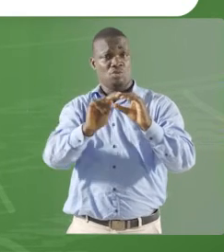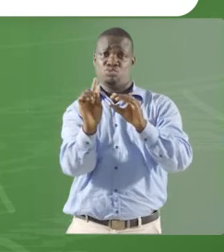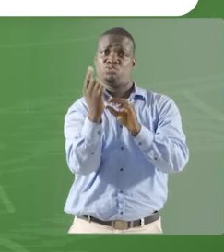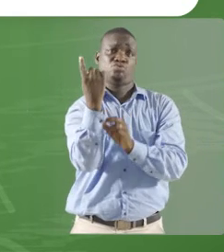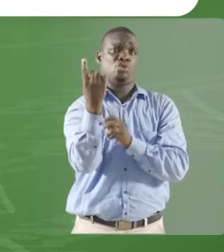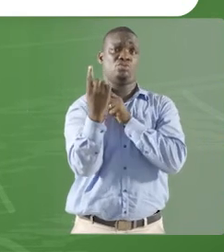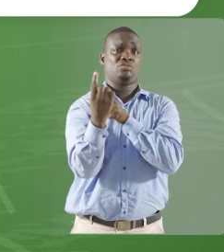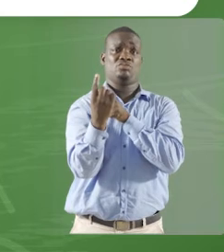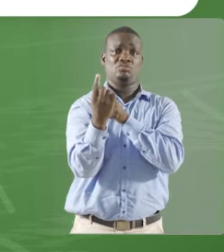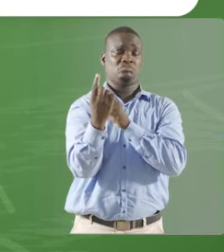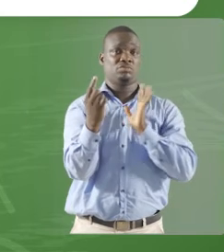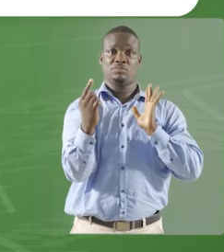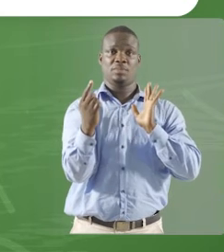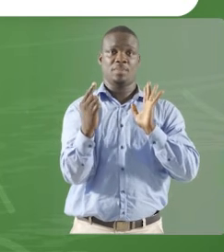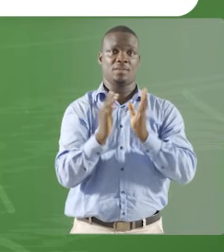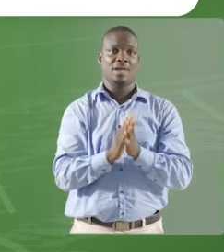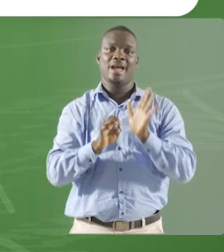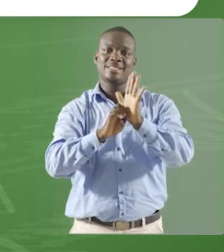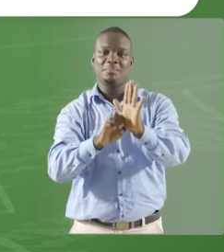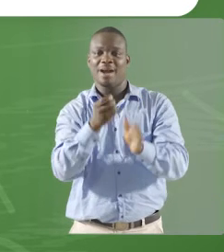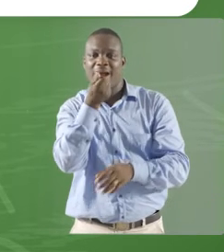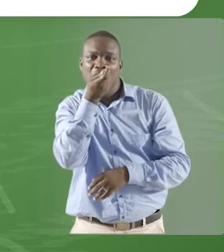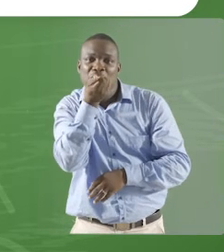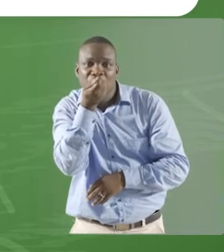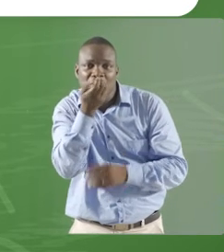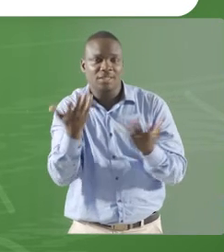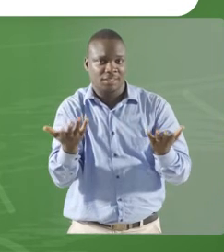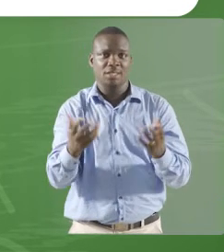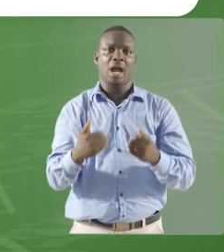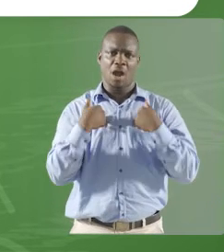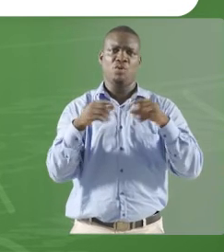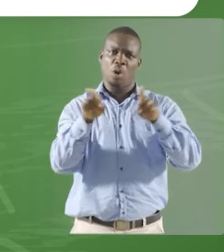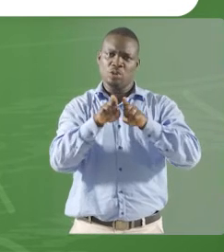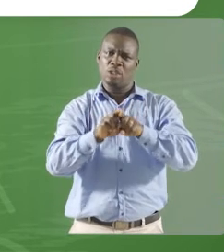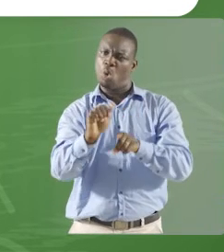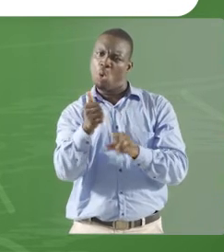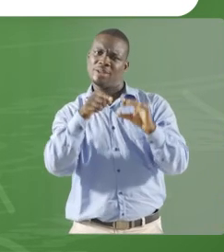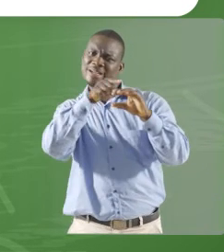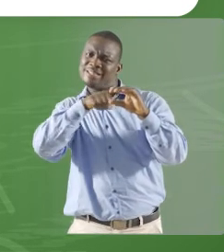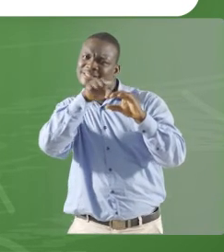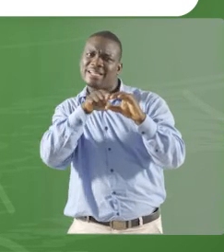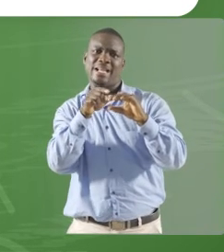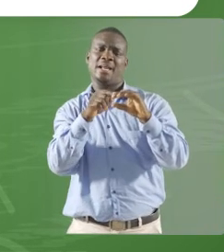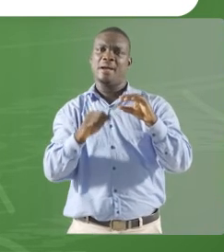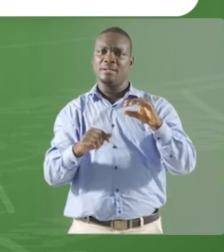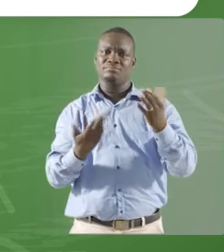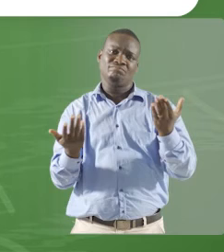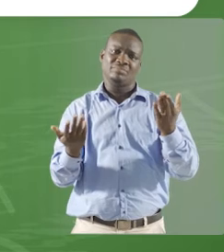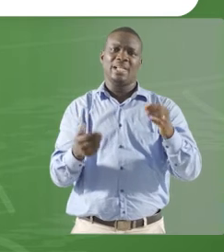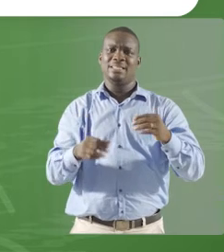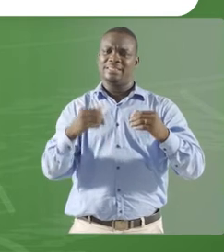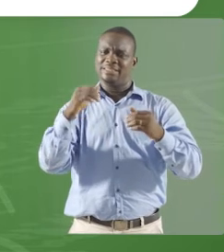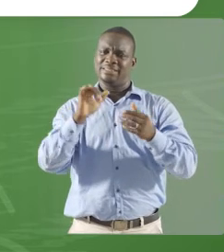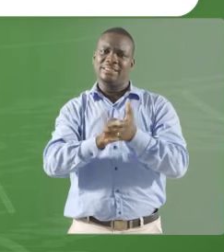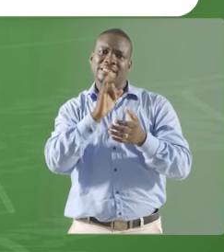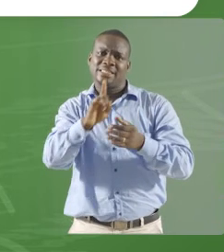la totalité de l'amande. Par exemple, l'arachide. Il existe des graines à albumène, où l'amande est